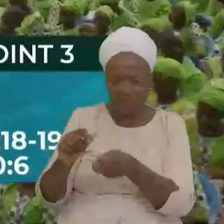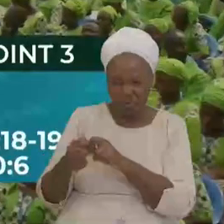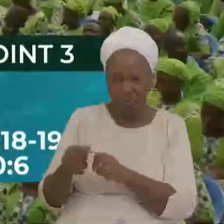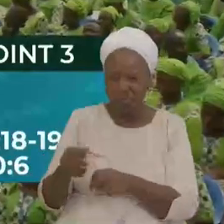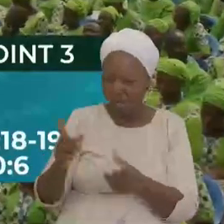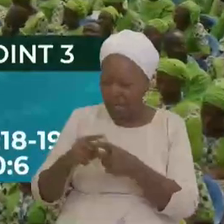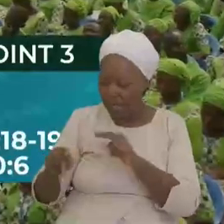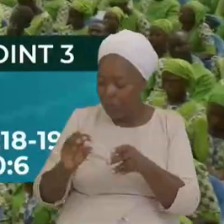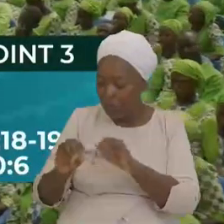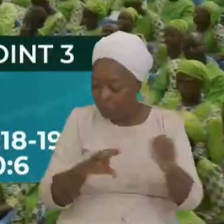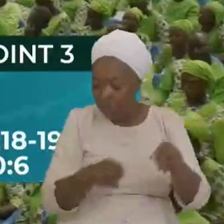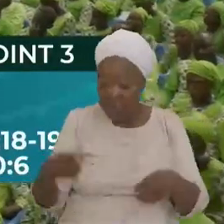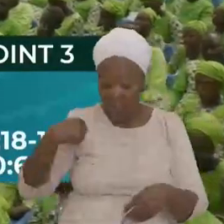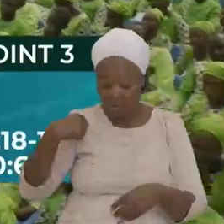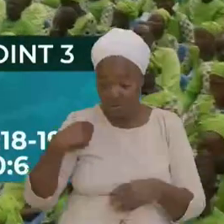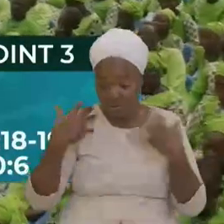sur nos vêtements. Vous